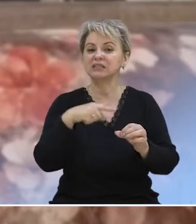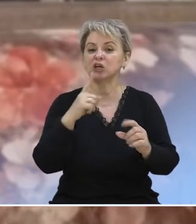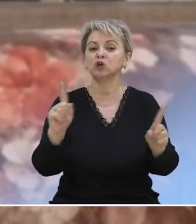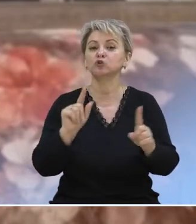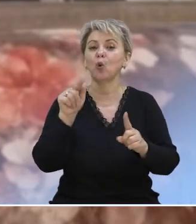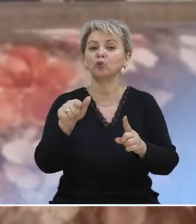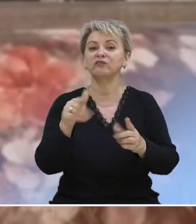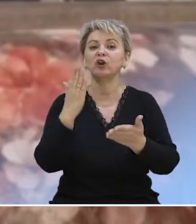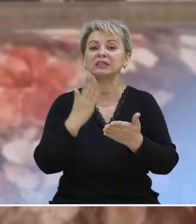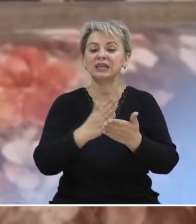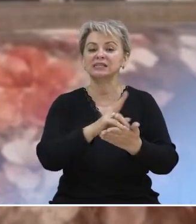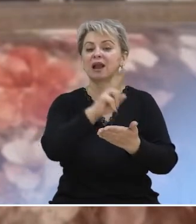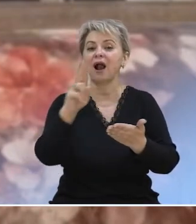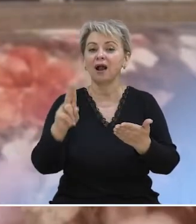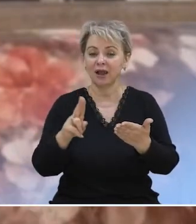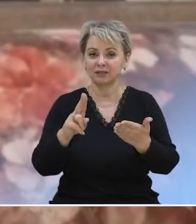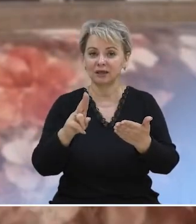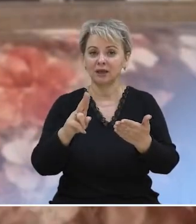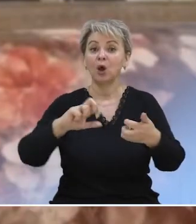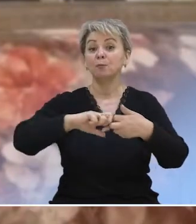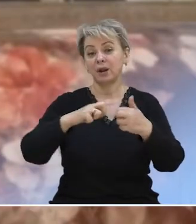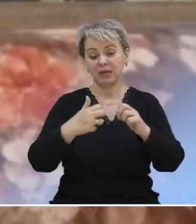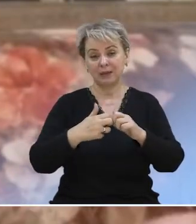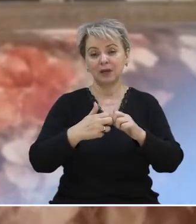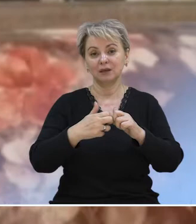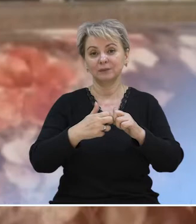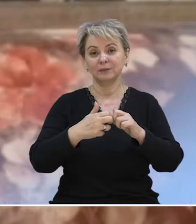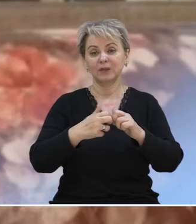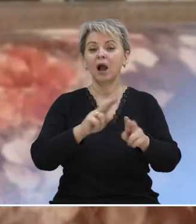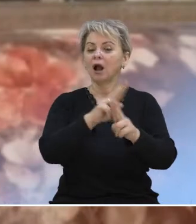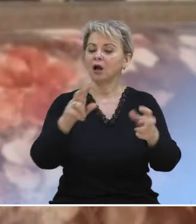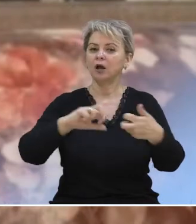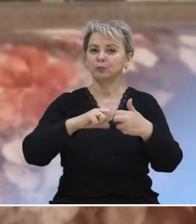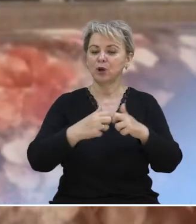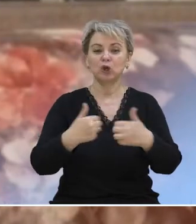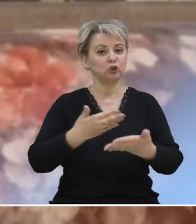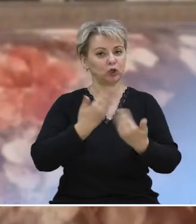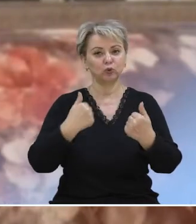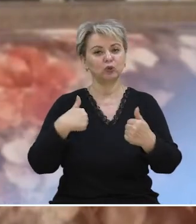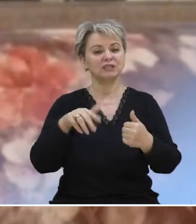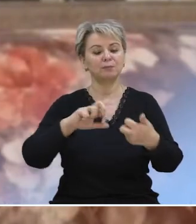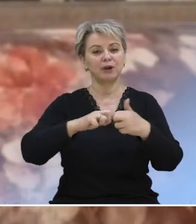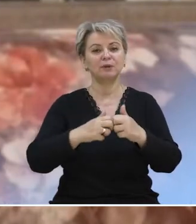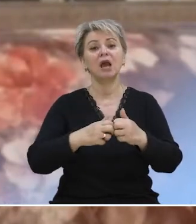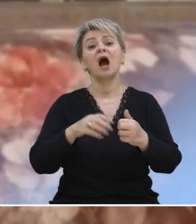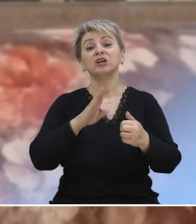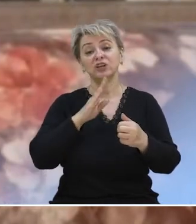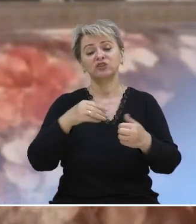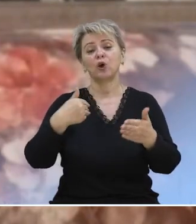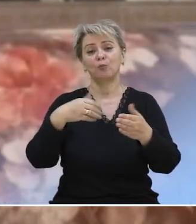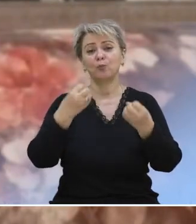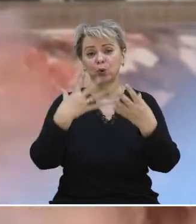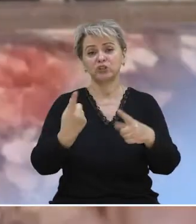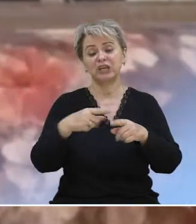себе признаться в том, что у него есть какая-то проблема. Угу. Какая проблема? Нет у нас проблем. Нам это сделать